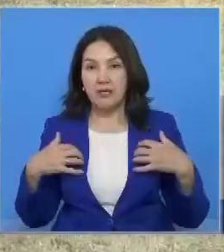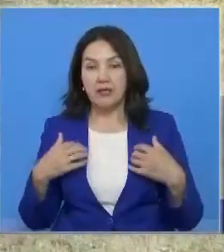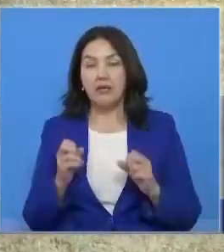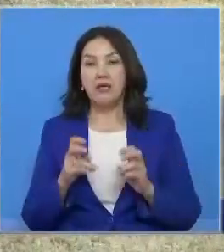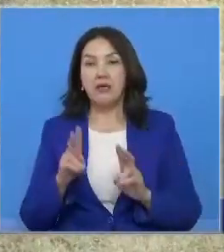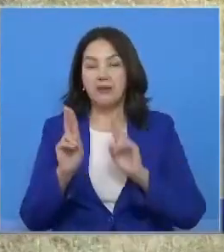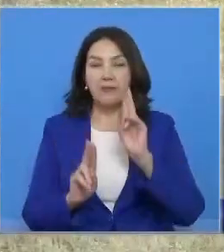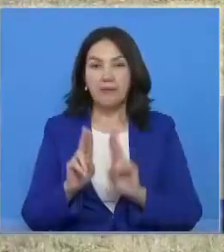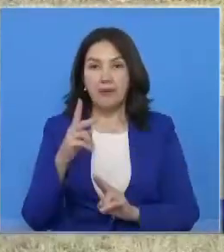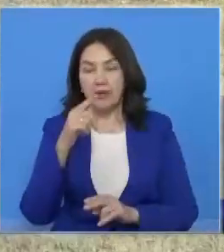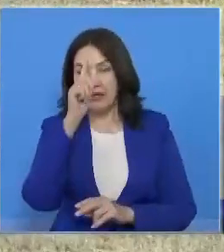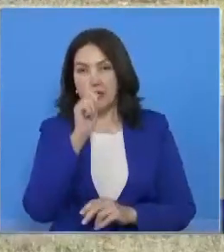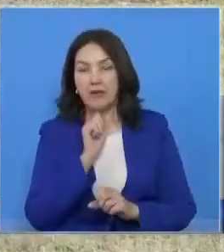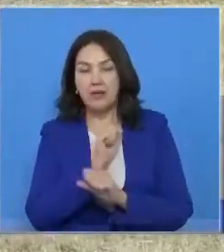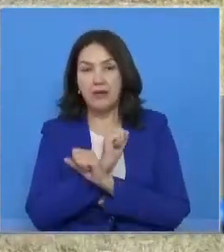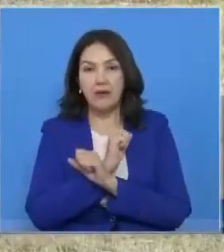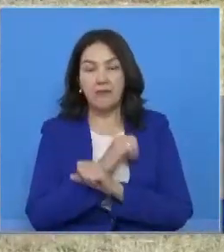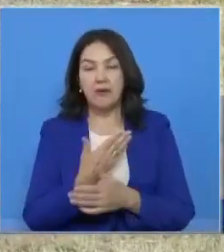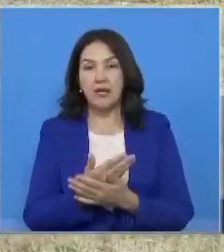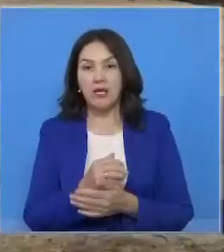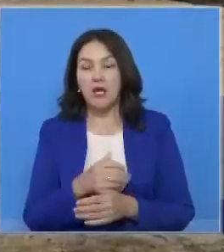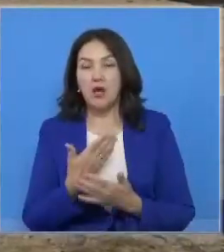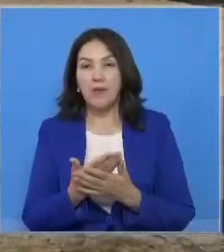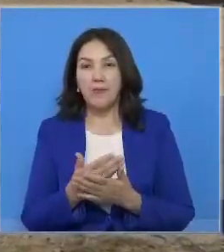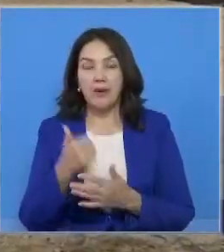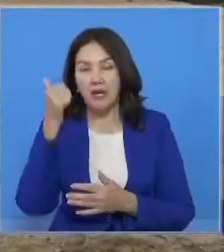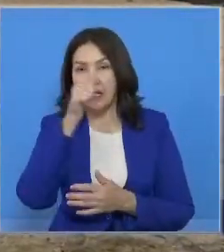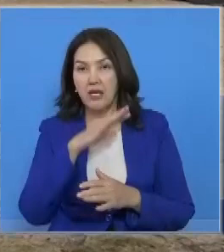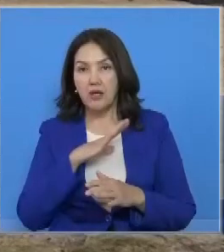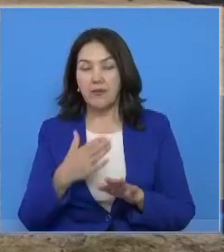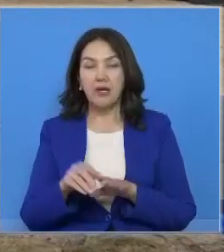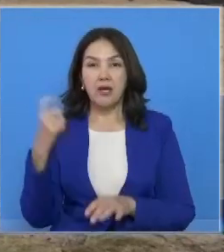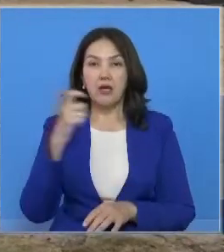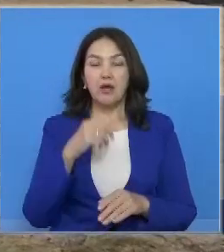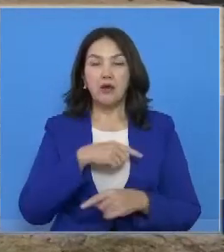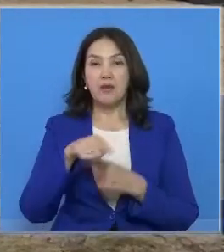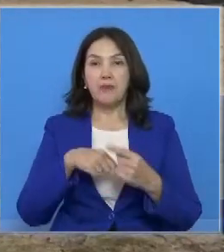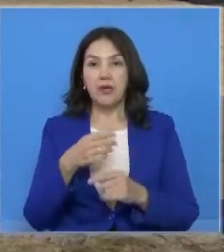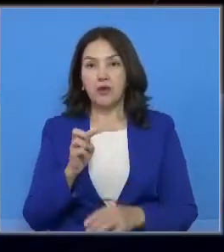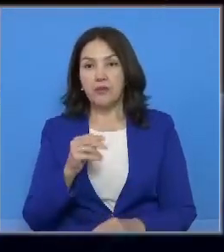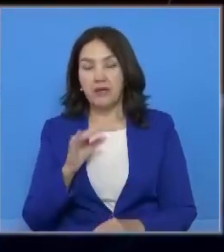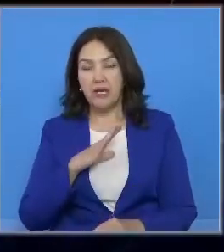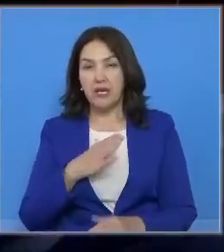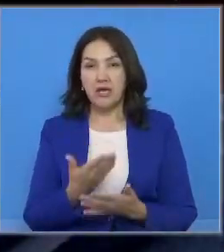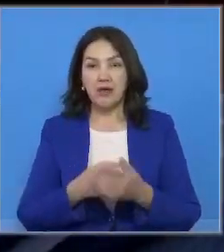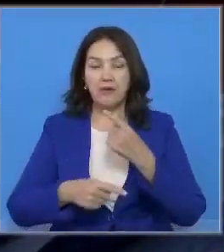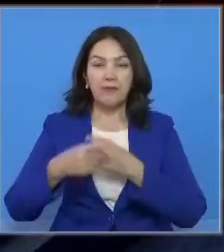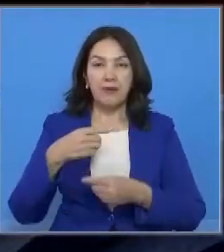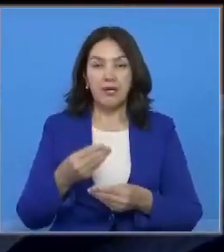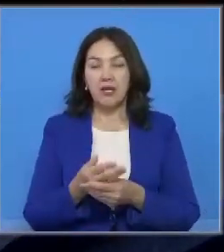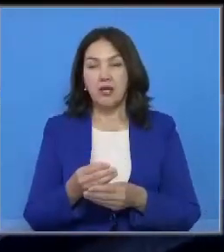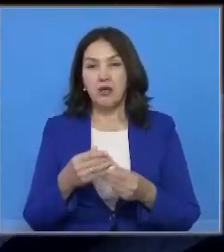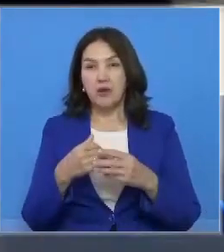Как правило, после однолетнего перерыва начинается расчет с крестьянским хозяйством. Однако храмтауский предприниматель Серик Оразымбетов безвозвратно передал